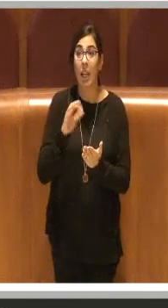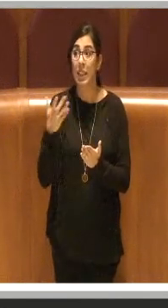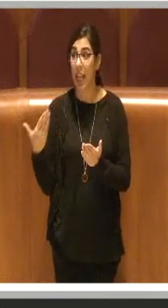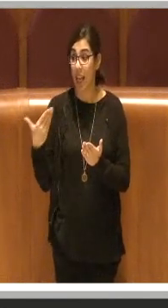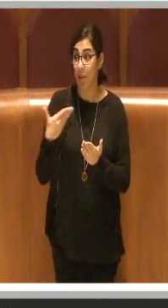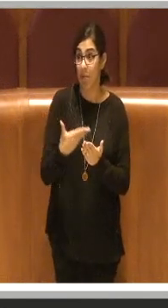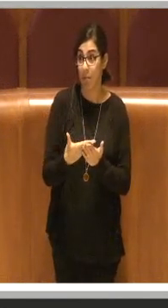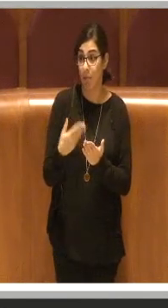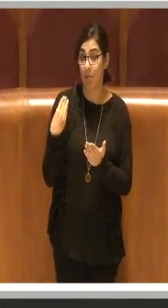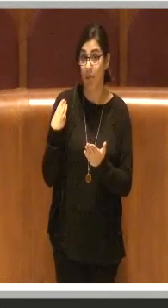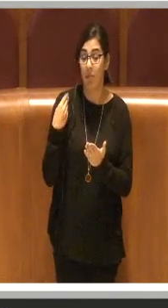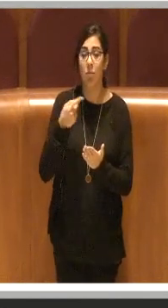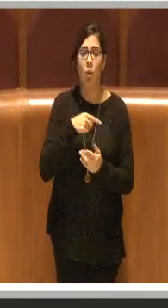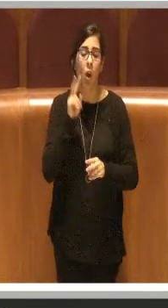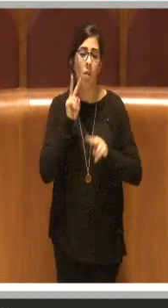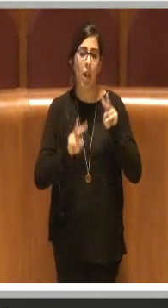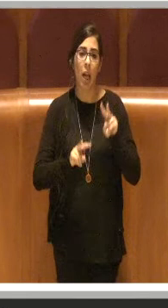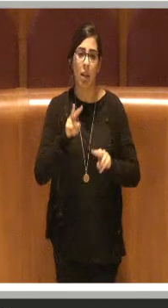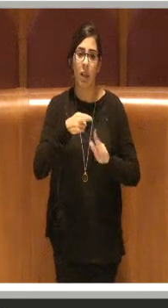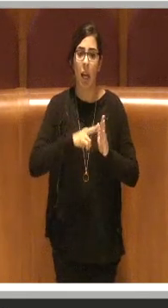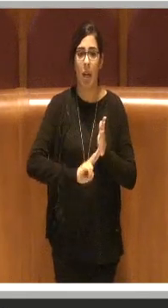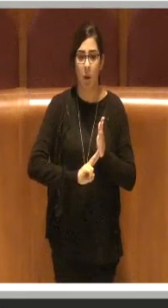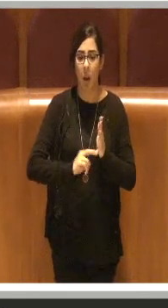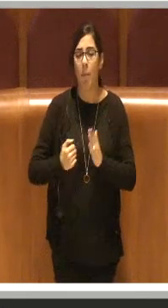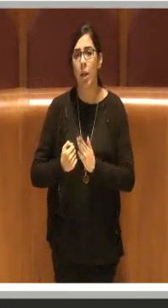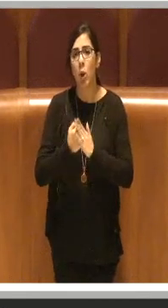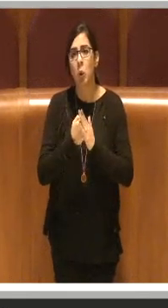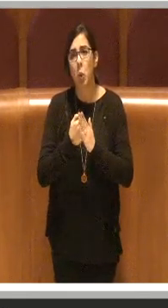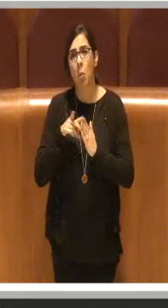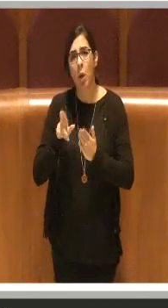le verifiche regolamentari con il supporto del segretariato e degli uffici.